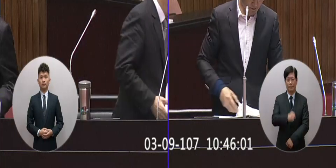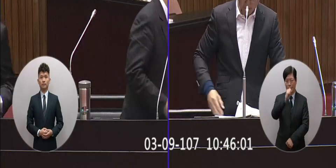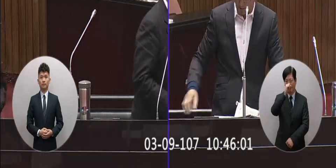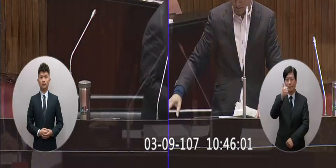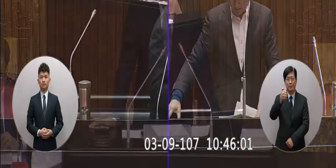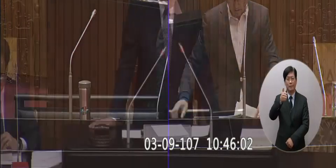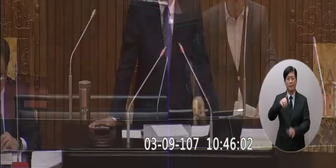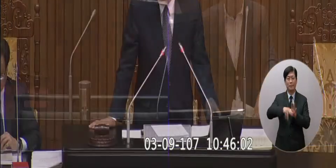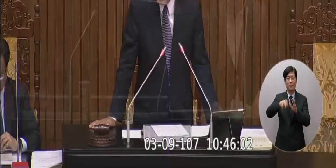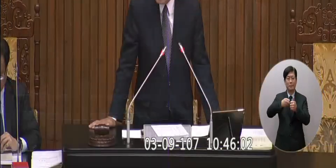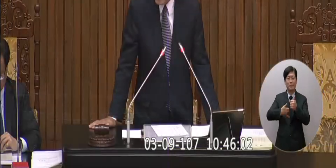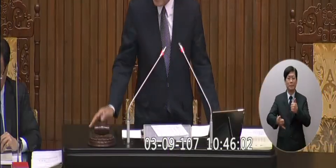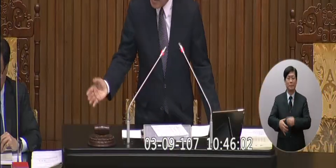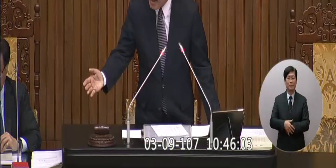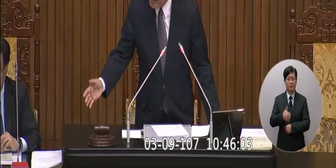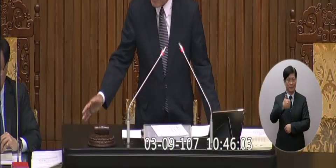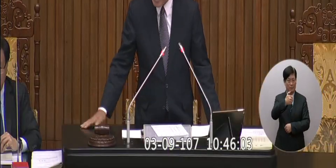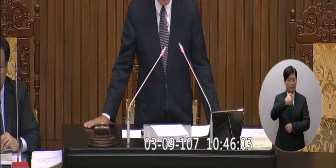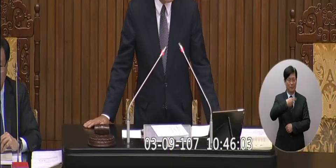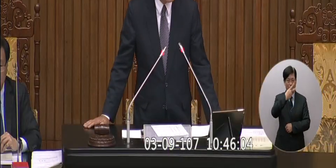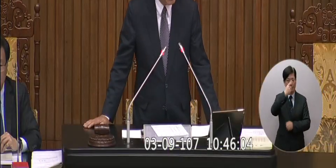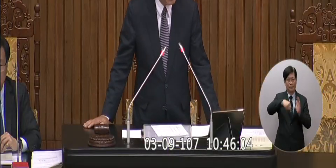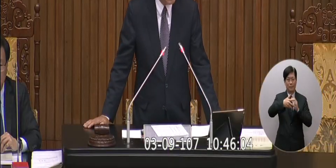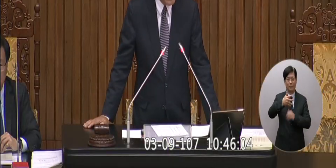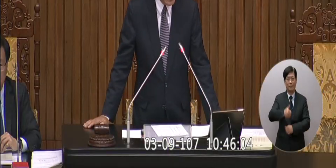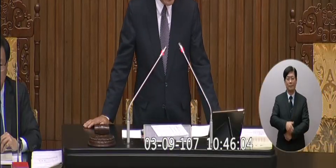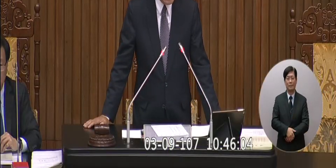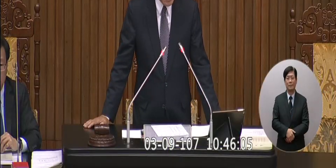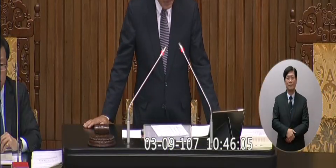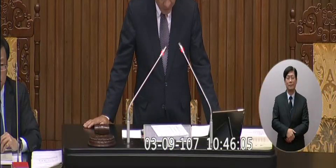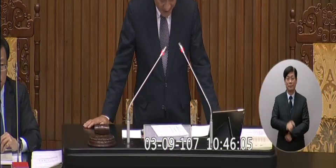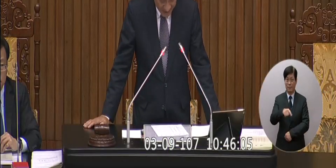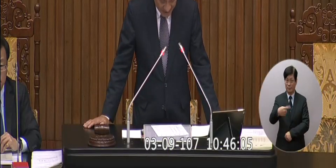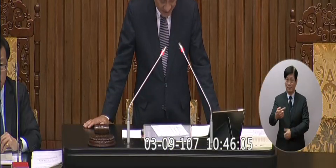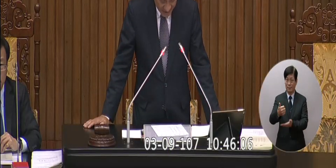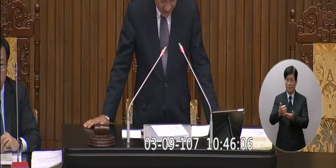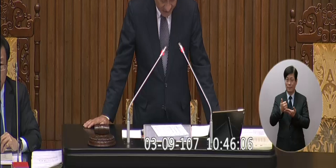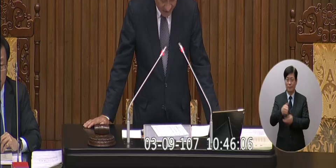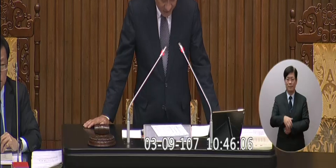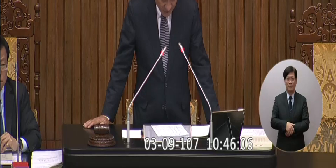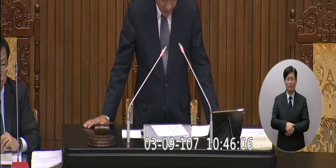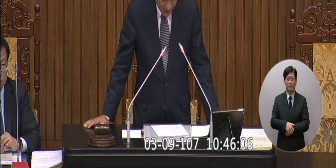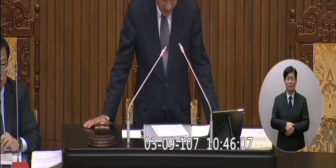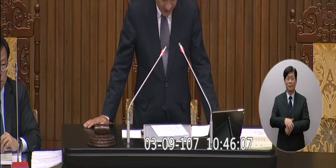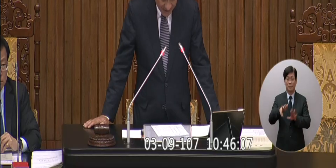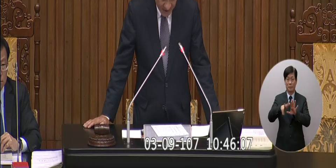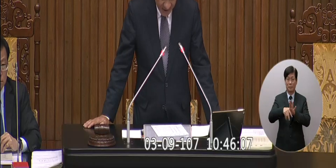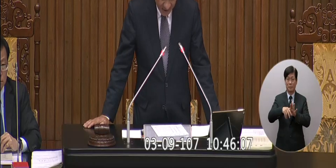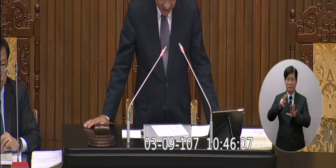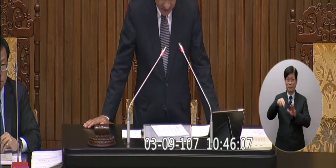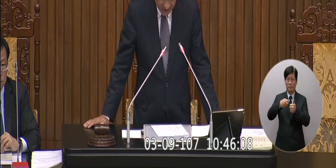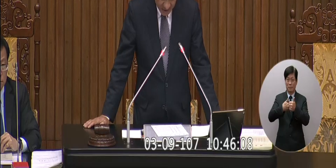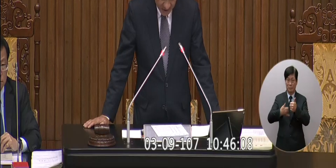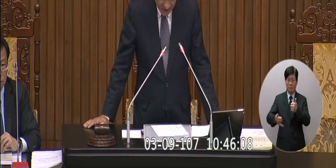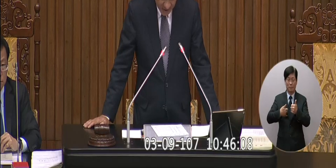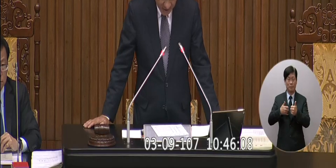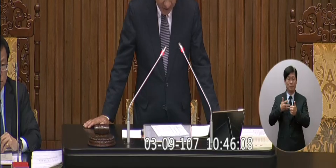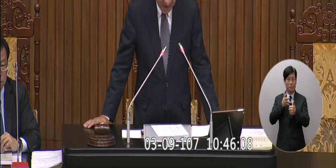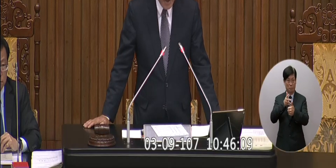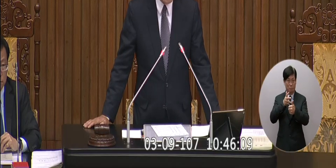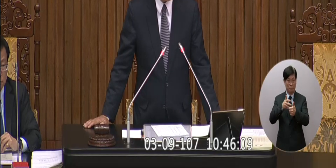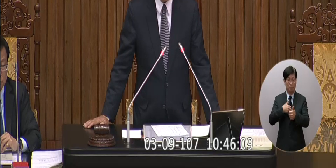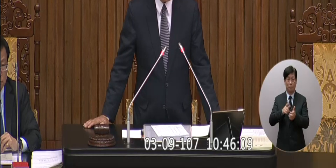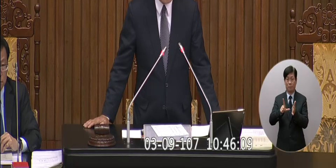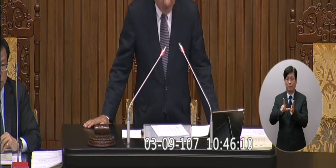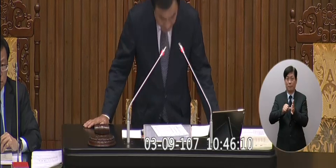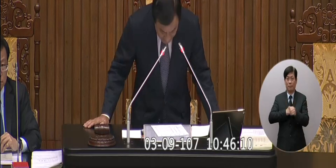好，谢谢刘委员，谢谢赖院长。下一位，我们请刘委员照好咨询，